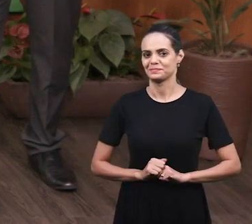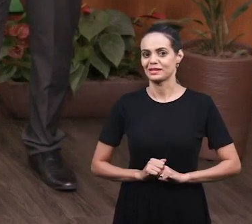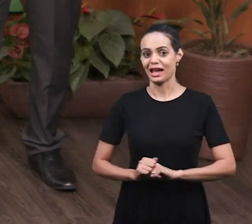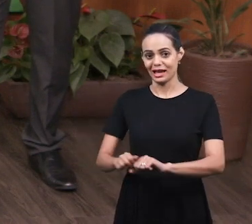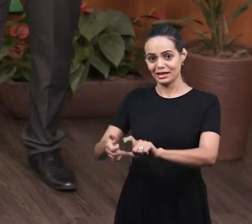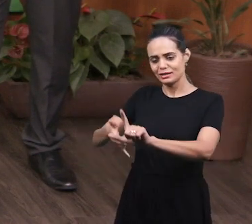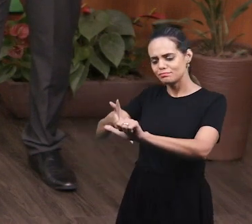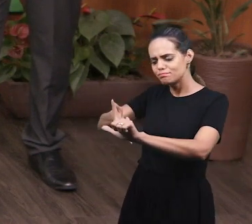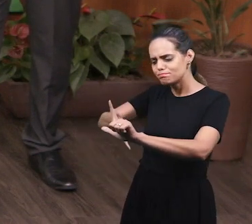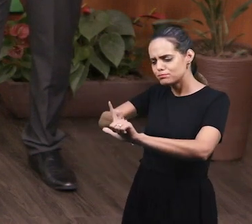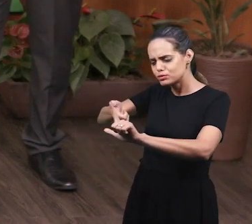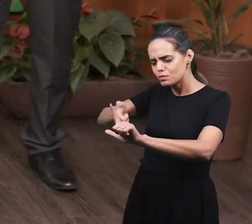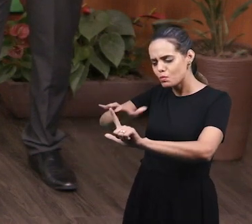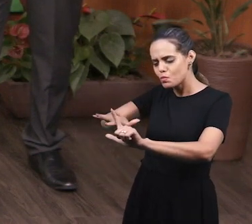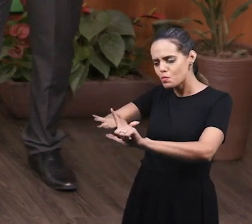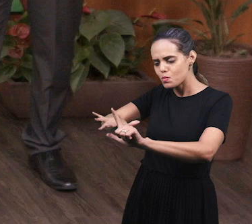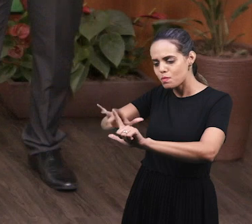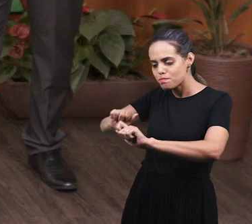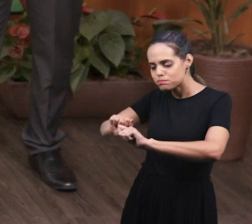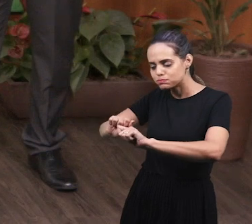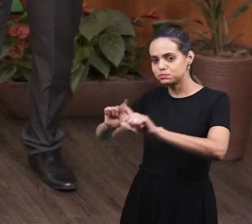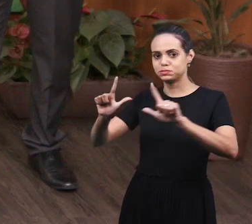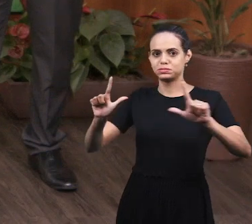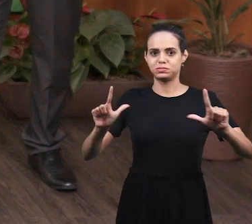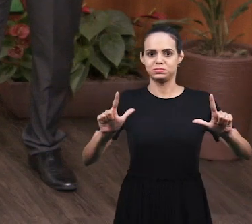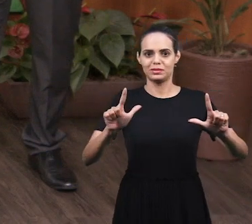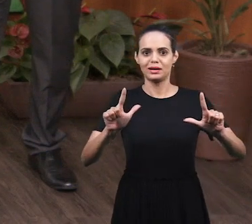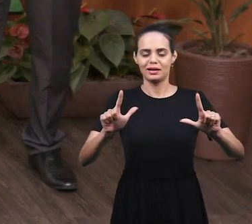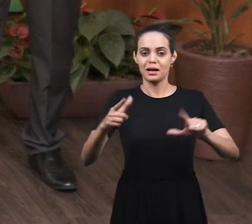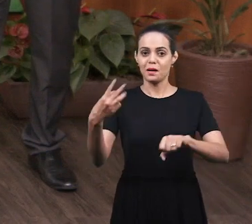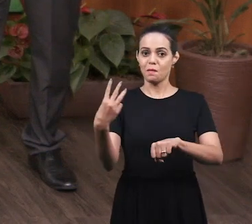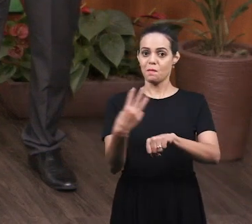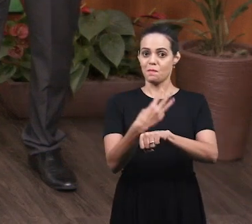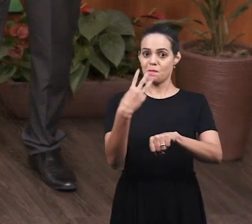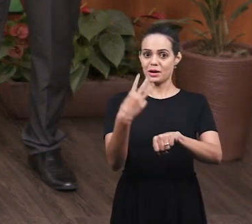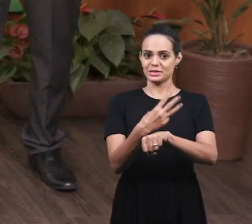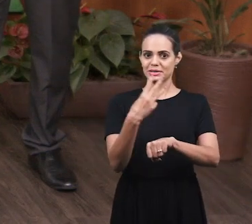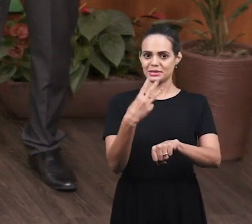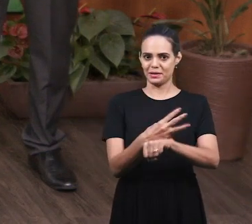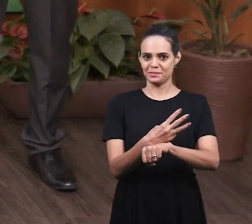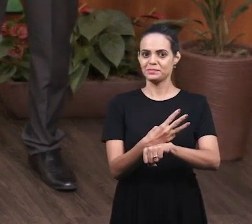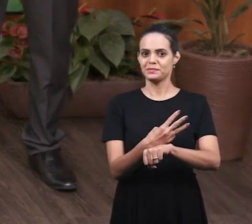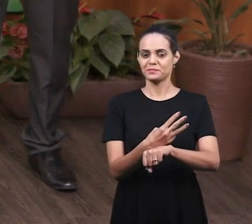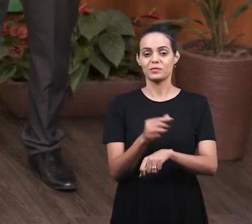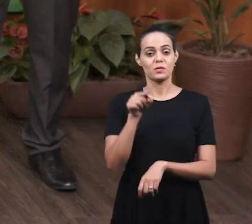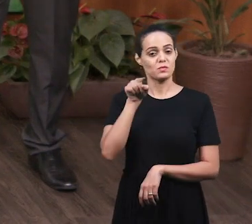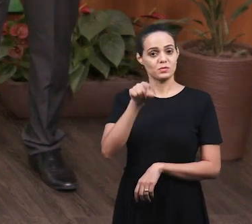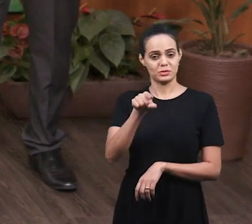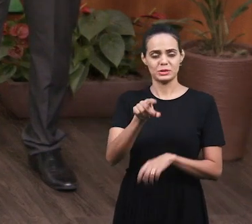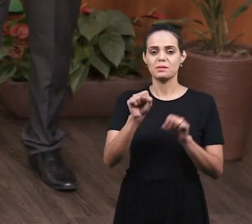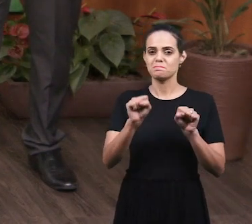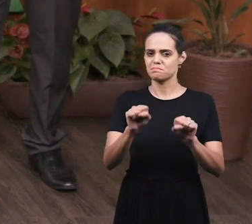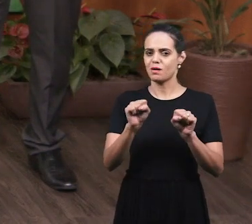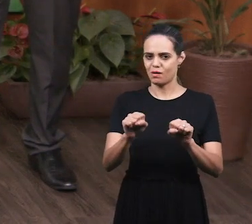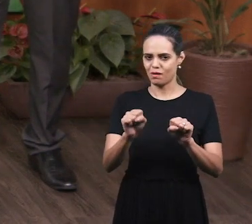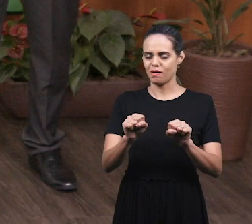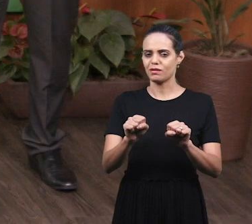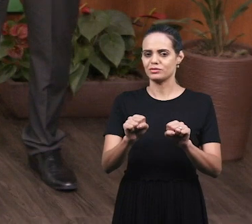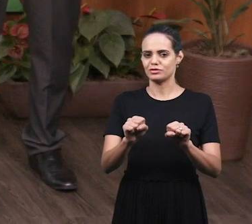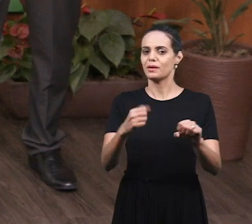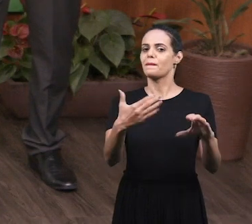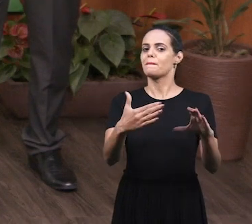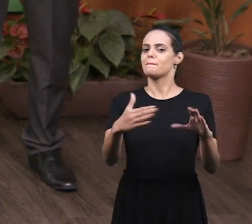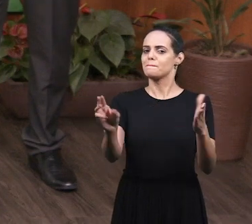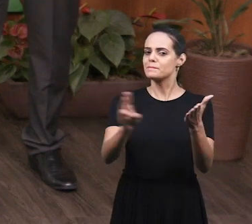code. Et immédiatement, vous allez être dirigé vers le numéro de WhatsApp à travers lequel vous pouvez nous envoyer un